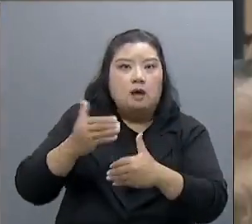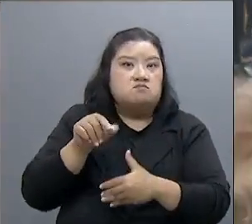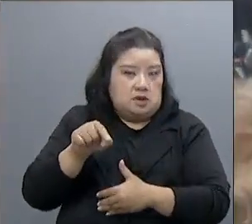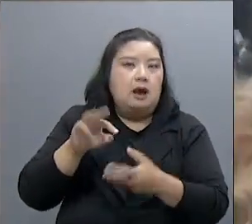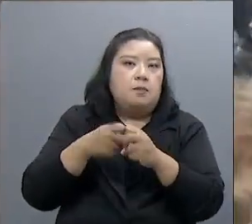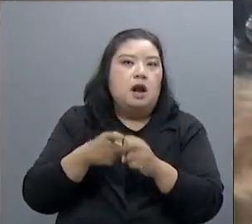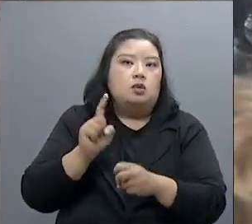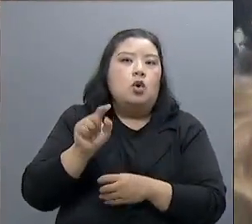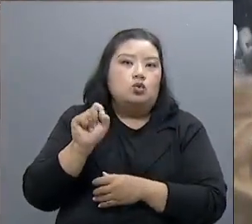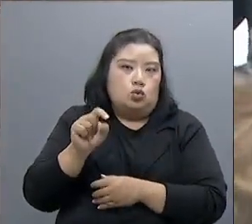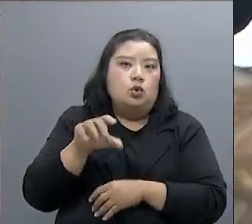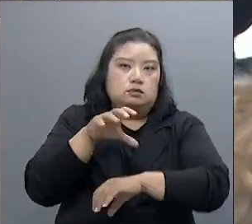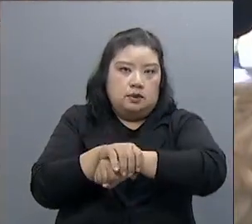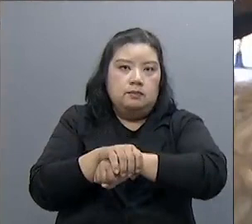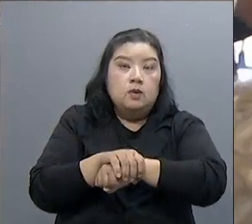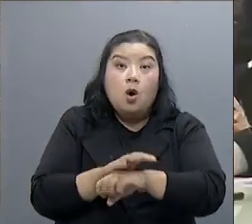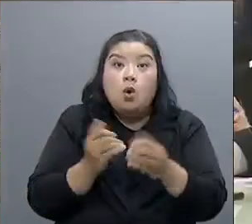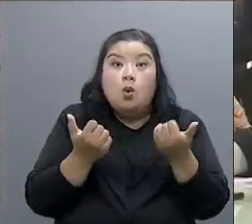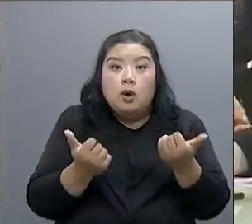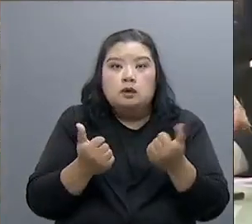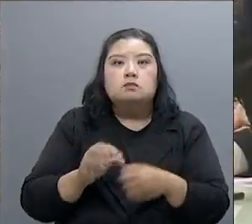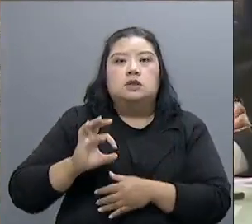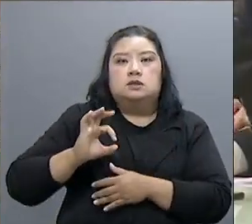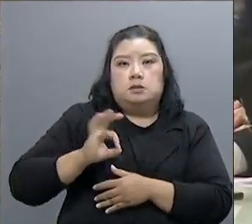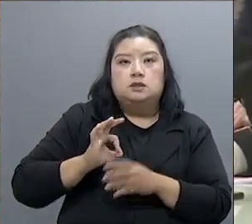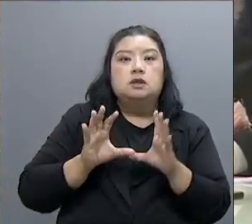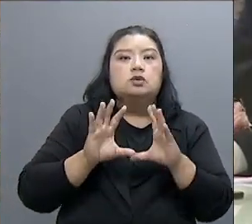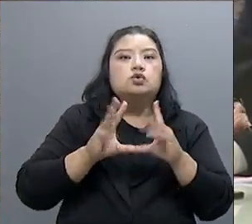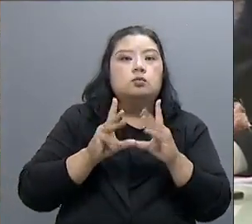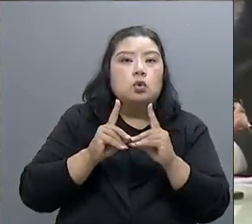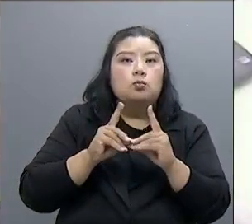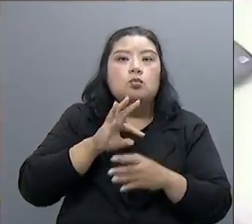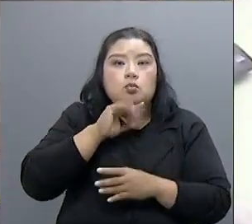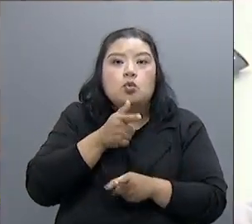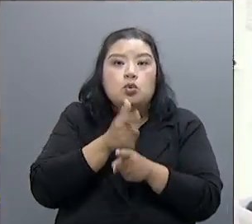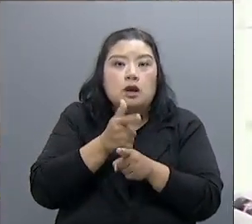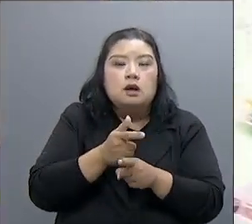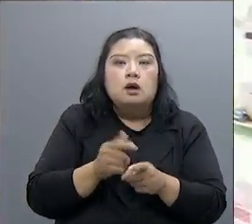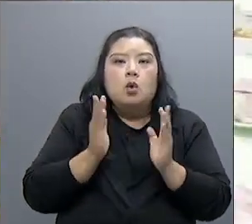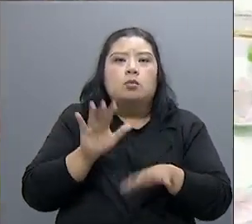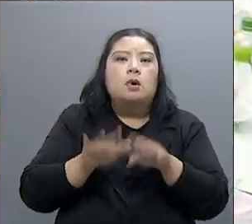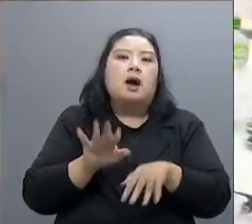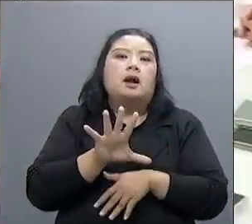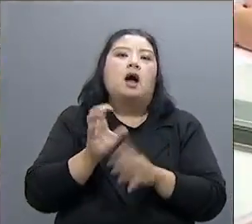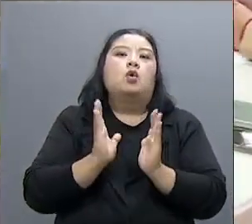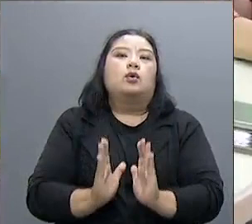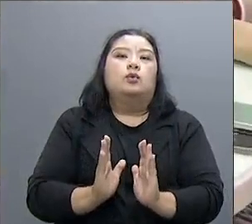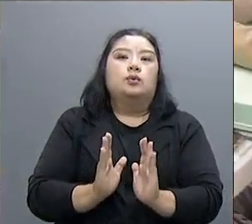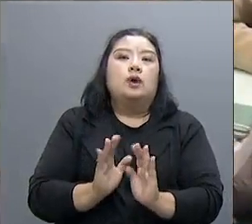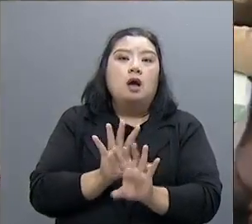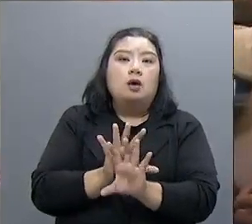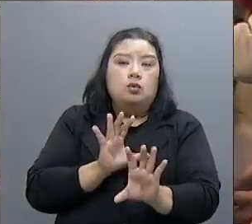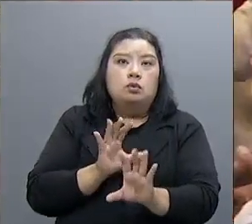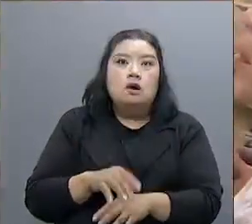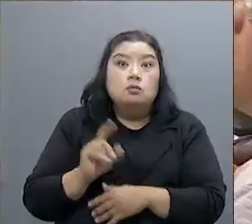ที่ต้องเร่งจัดการนะครับสำหรับวันนี้สมาชิกชมรมผู้เลี้ยงสุกรรายย่อยของไทยมากกว่า500คนครับได้มารวมตัวกันที่กระทรว